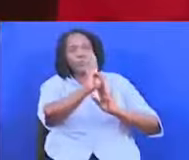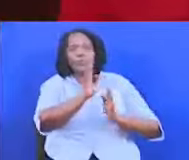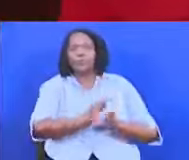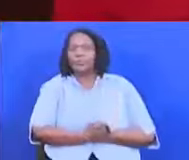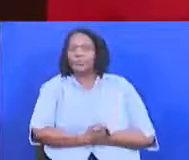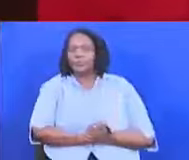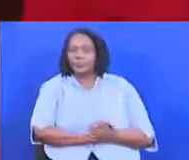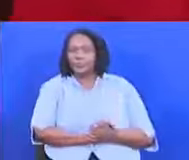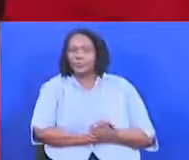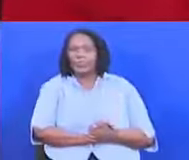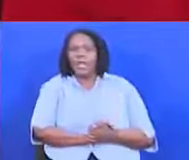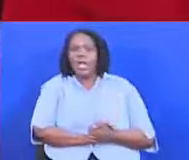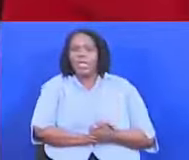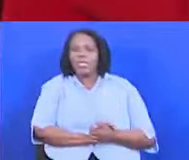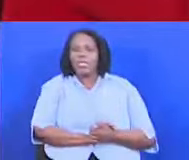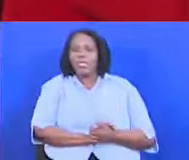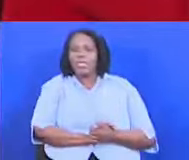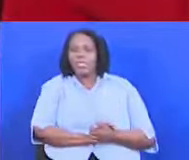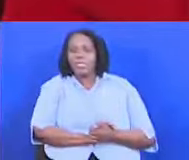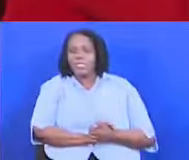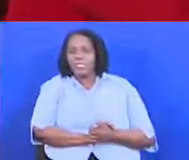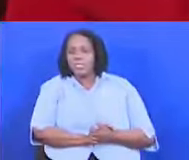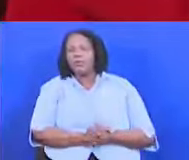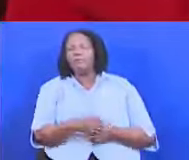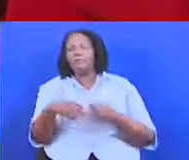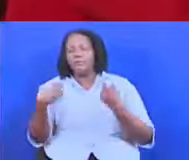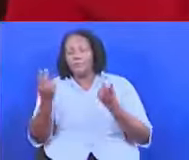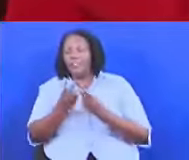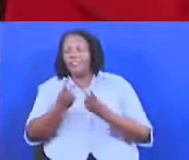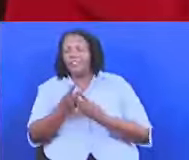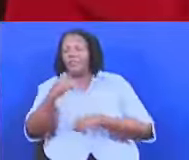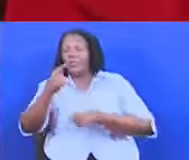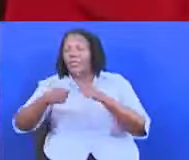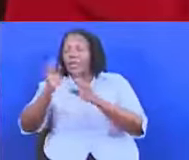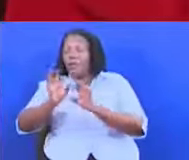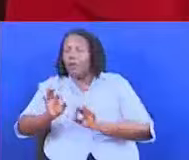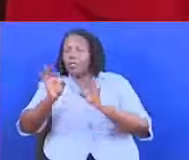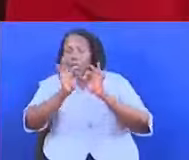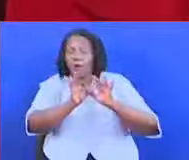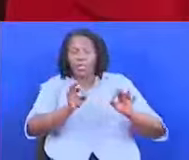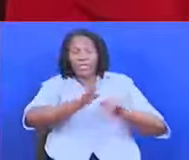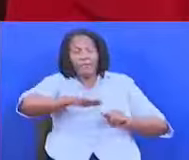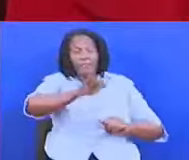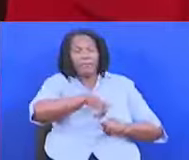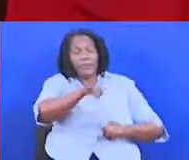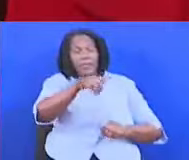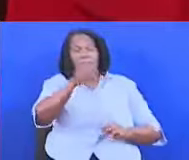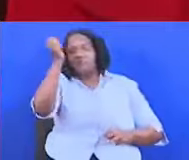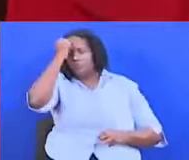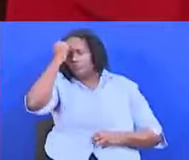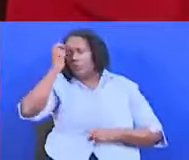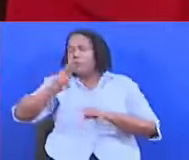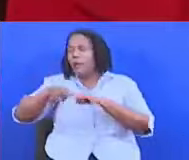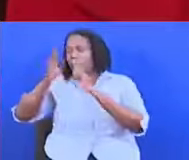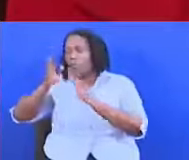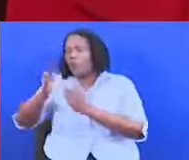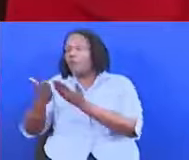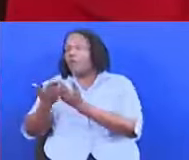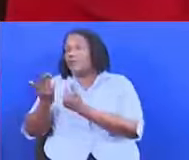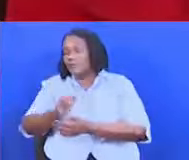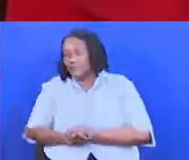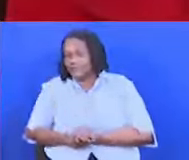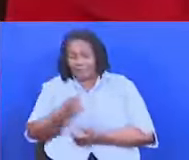lifanyike. Lakini lingine pia tunapoboresha viwanja vya ndege, Mheshimiwa Spika, tuangalie hapa ni makao makuu. Lakini wabunge